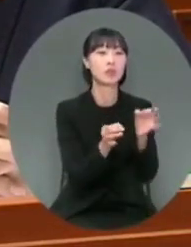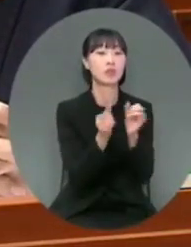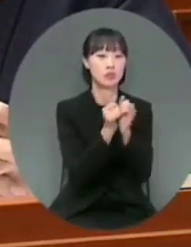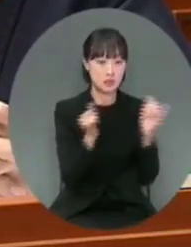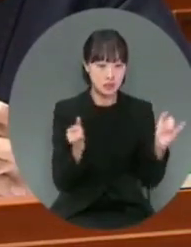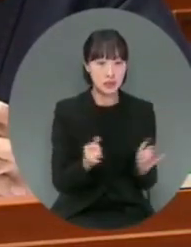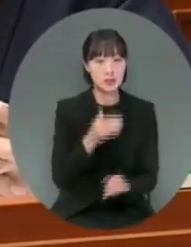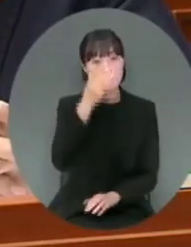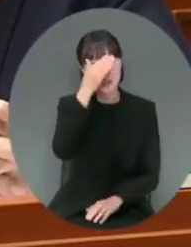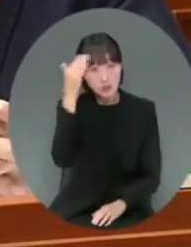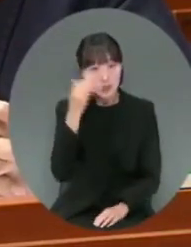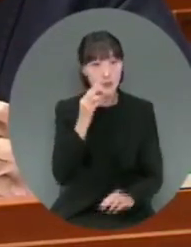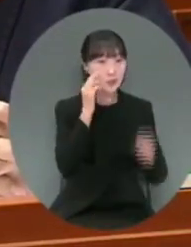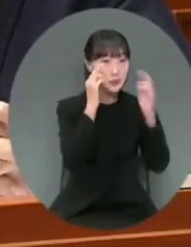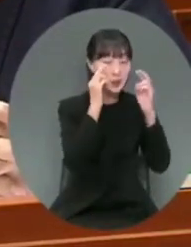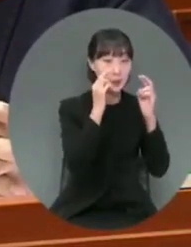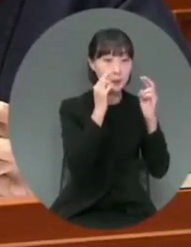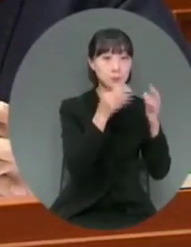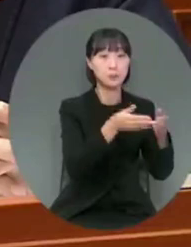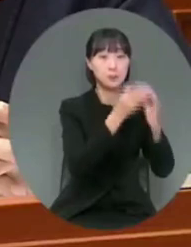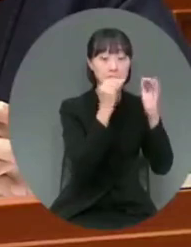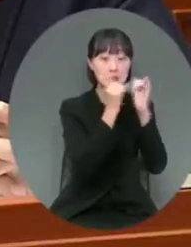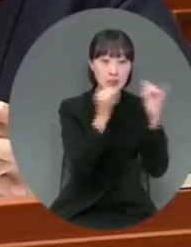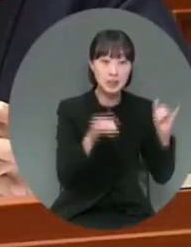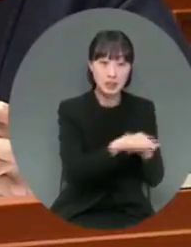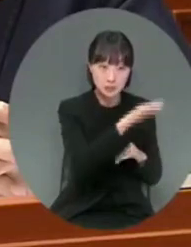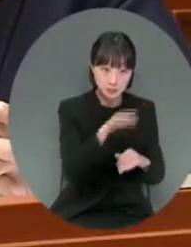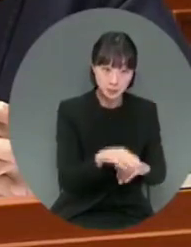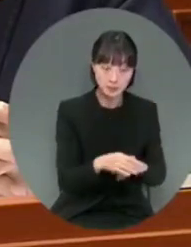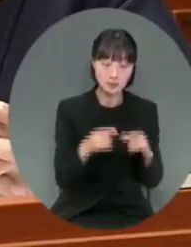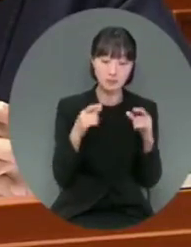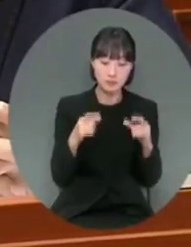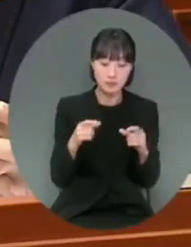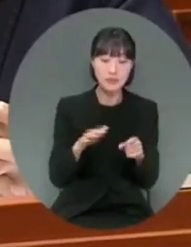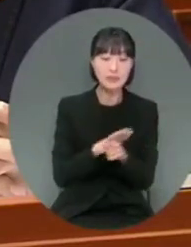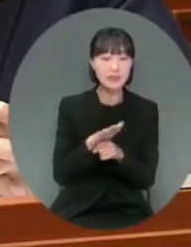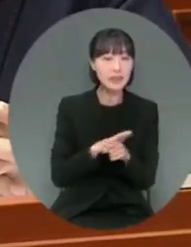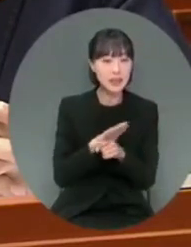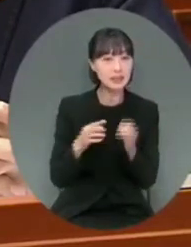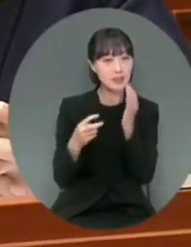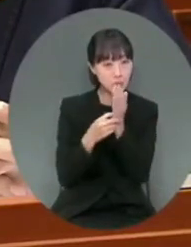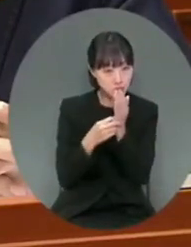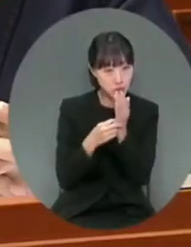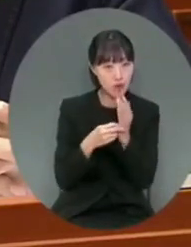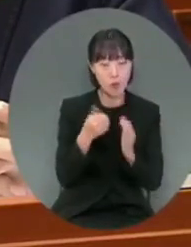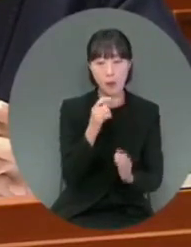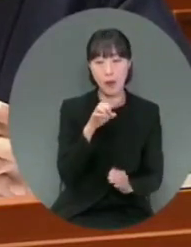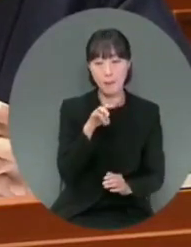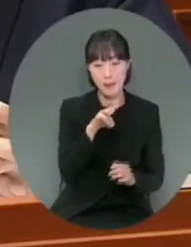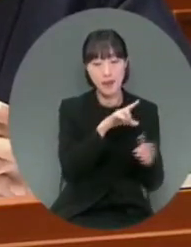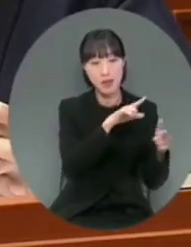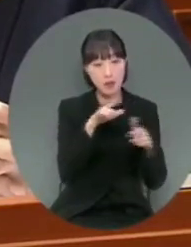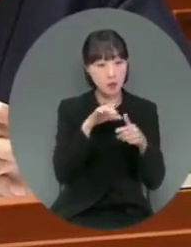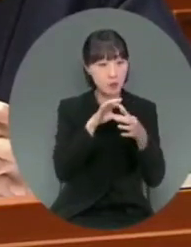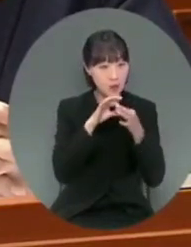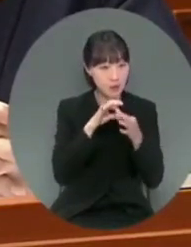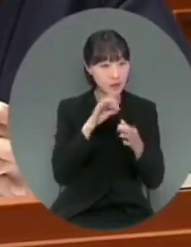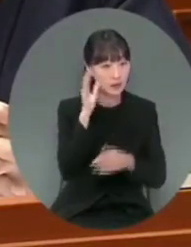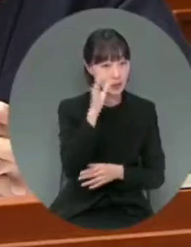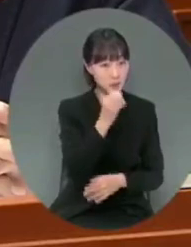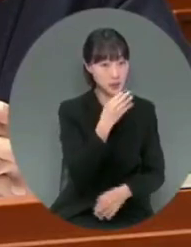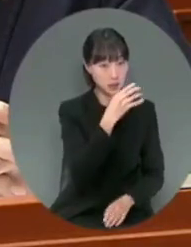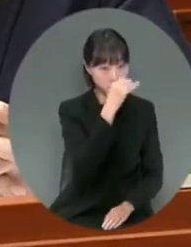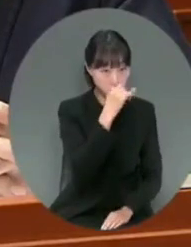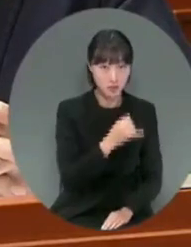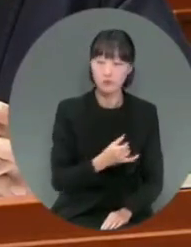청년 기업인한테 지역 화폐나 지역 사랑 상품권 관련해서 이야기 들어본 적 없어요? 있습니다.